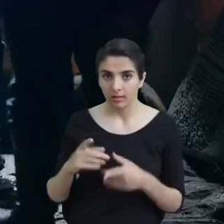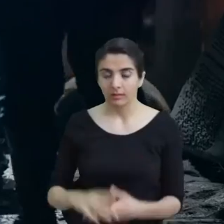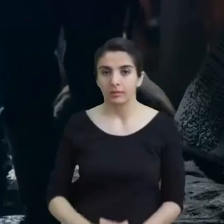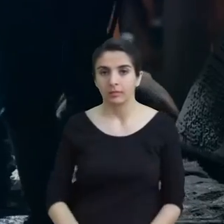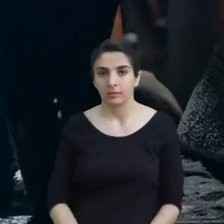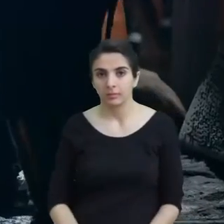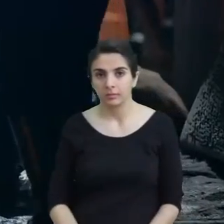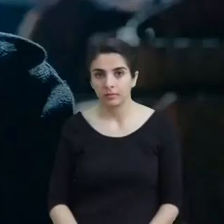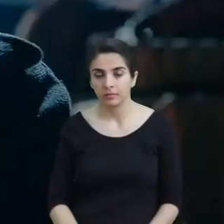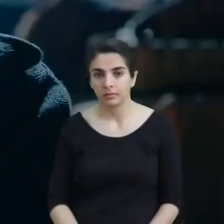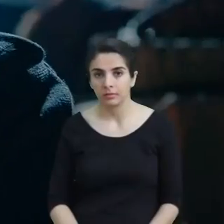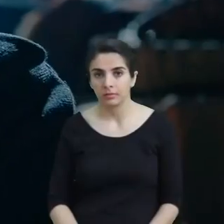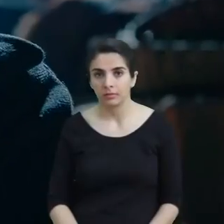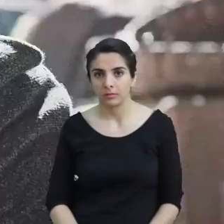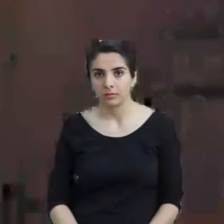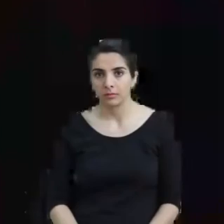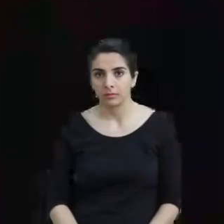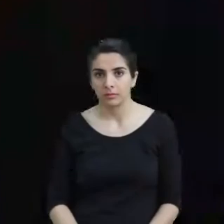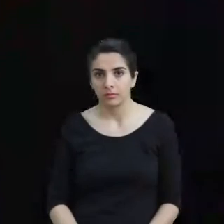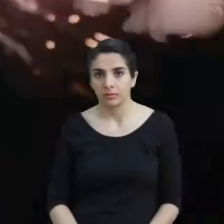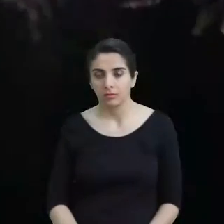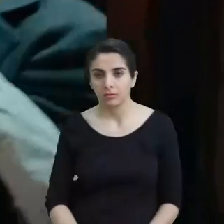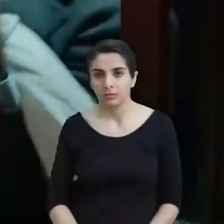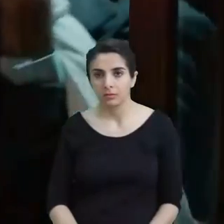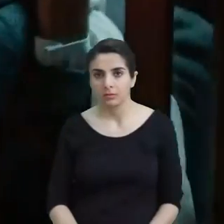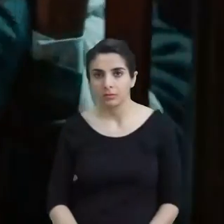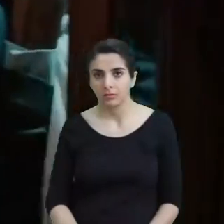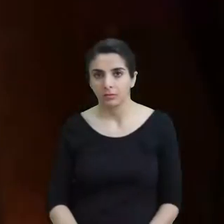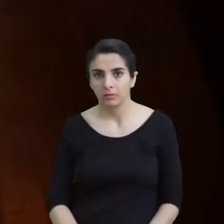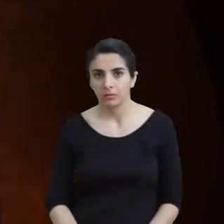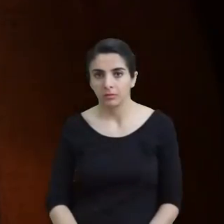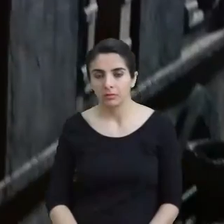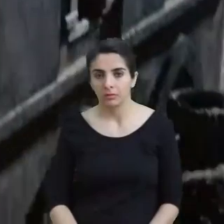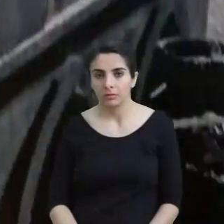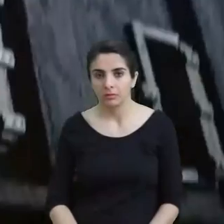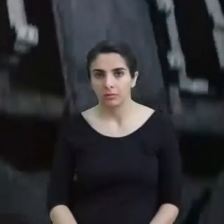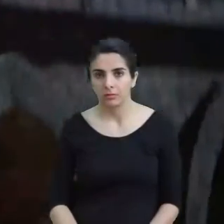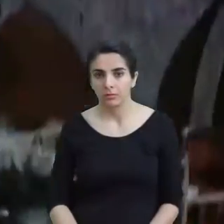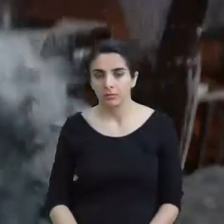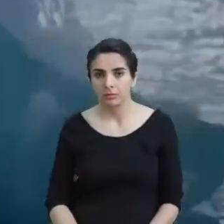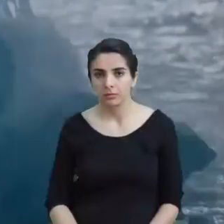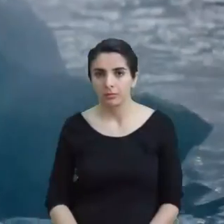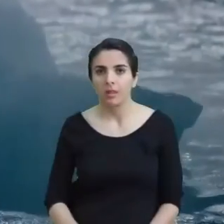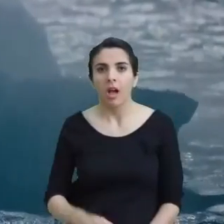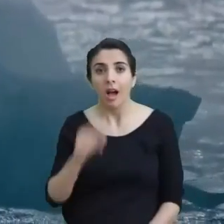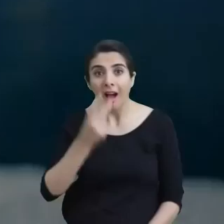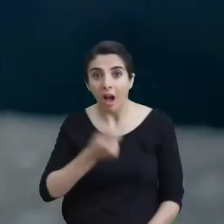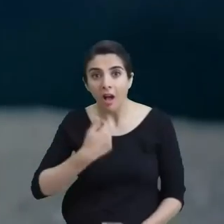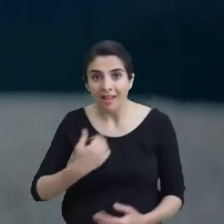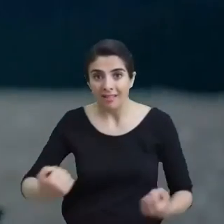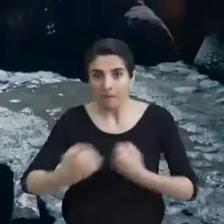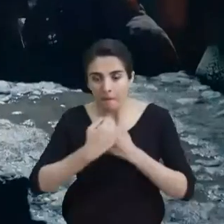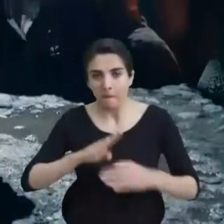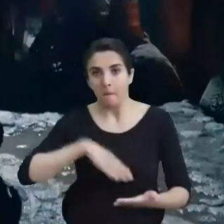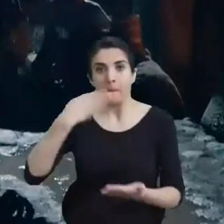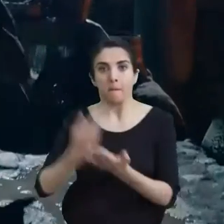çamurun içindeki kana dokundu. Geçmiş. Kaçan öleni öncesi ver. Sonra yastık yapmış. Pencereden